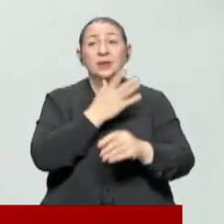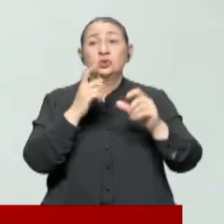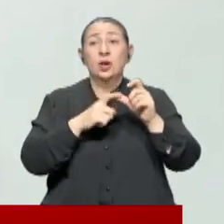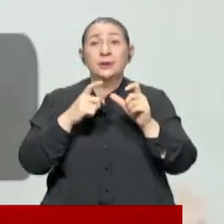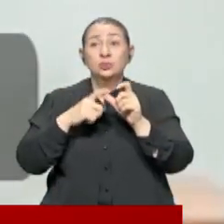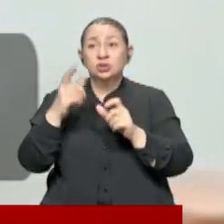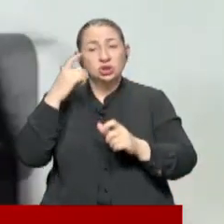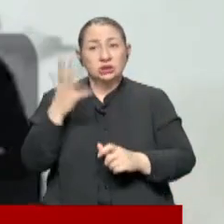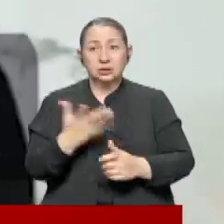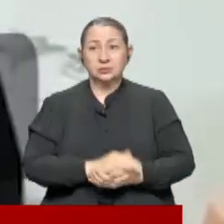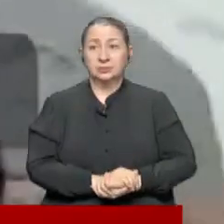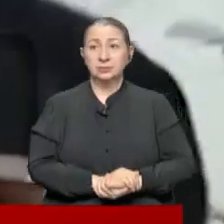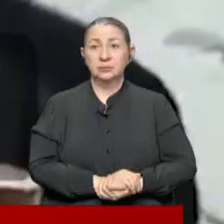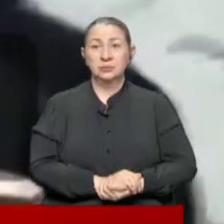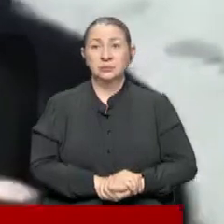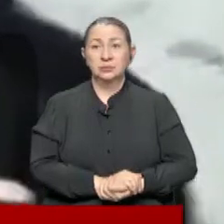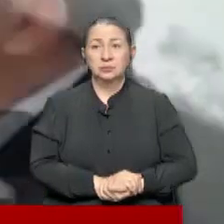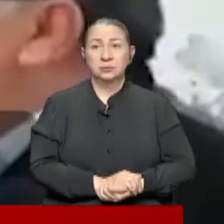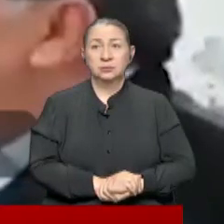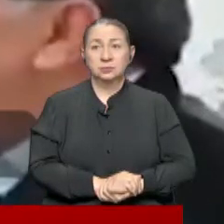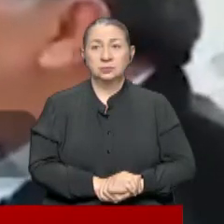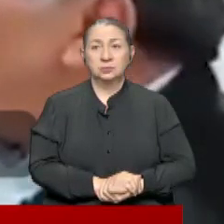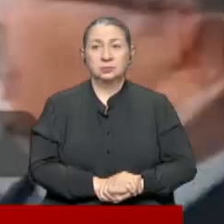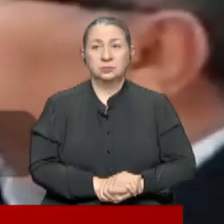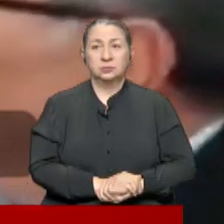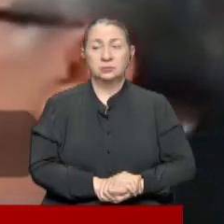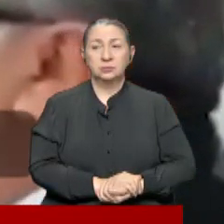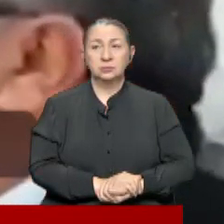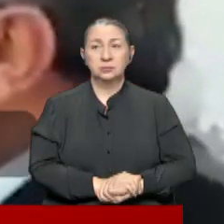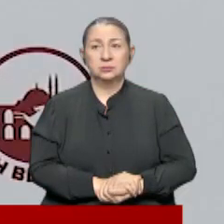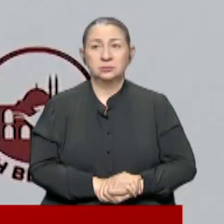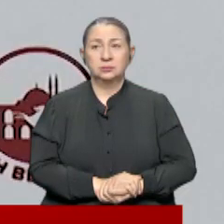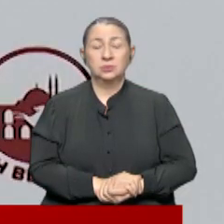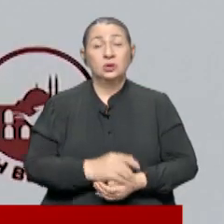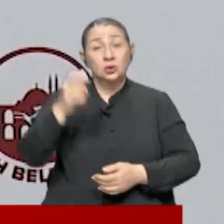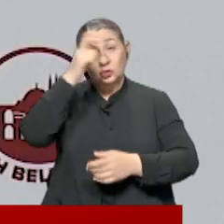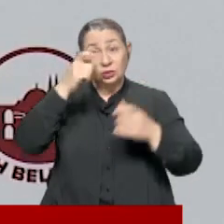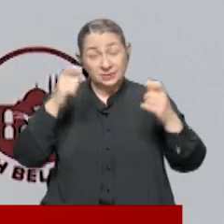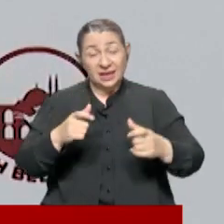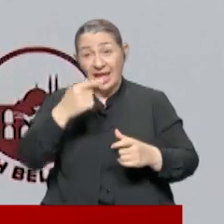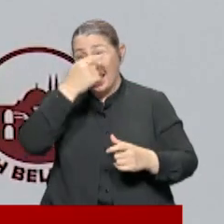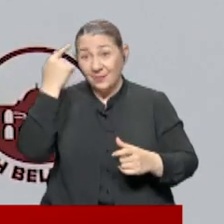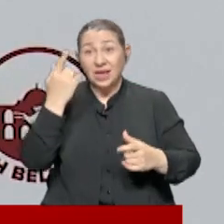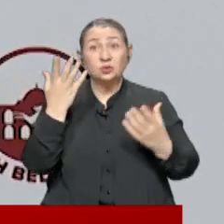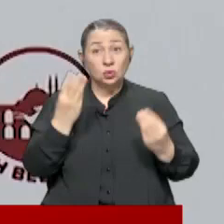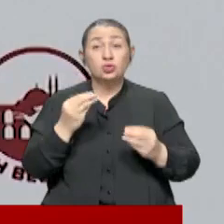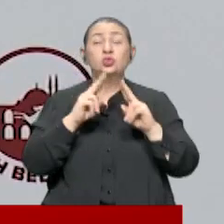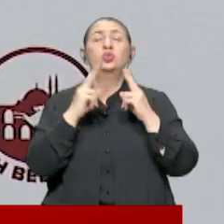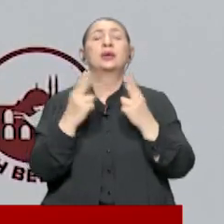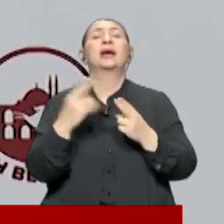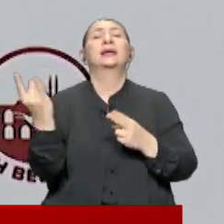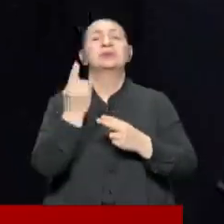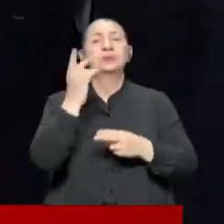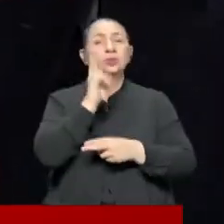Bülbül'ü şaşırttı. Avukatlık yapmadım mı? Neden yaptın? Geçim sıkıntısından para yoktu cebimizde. Oğlumun yanına geldim. Ülkemizi imkanınız olursa dünyayı